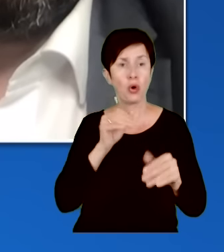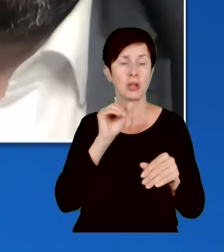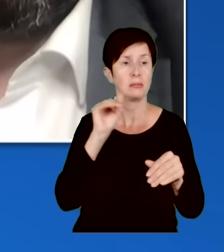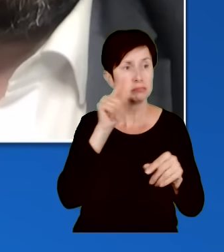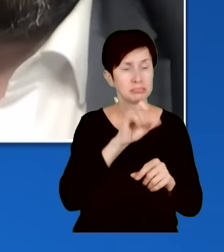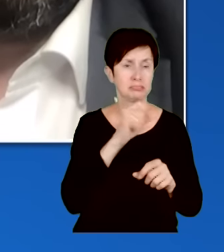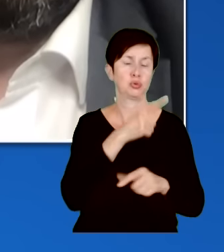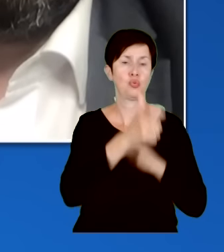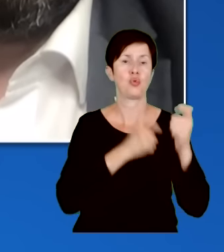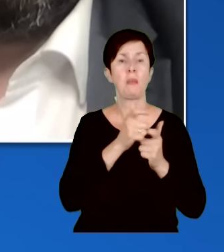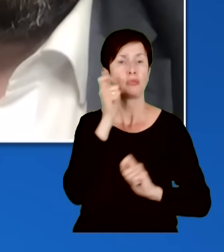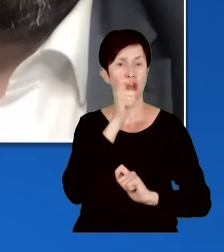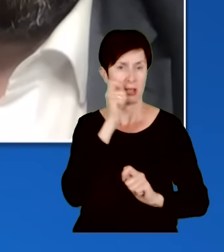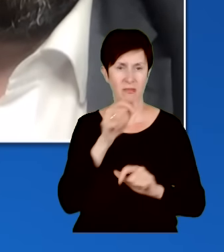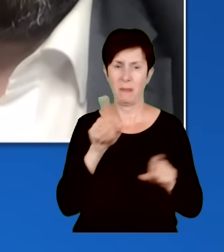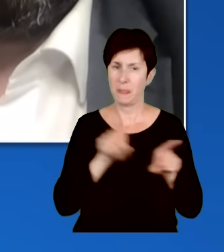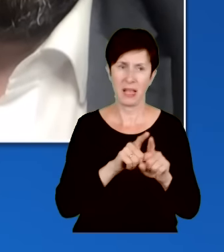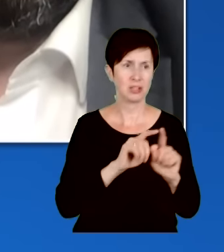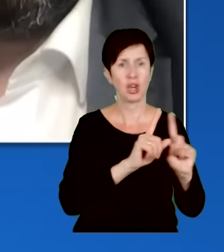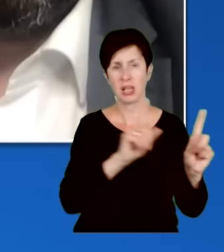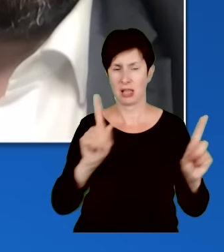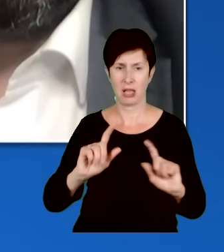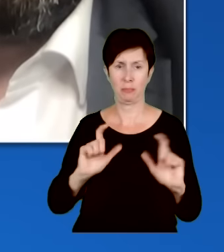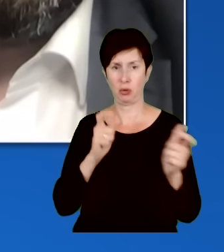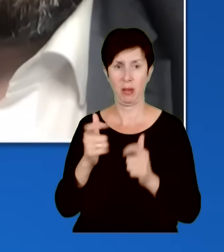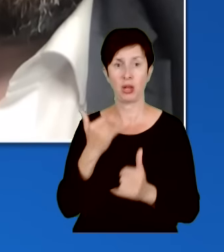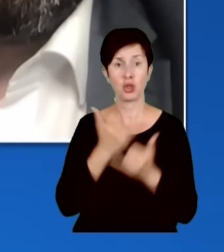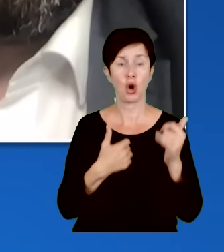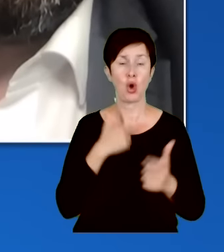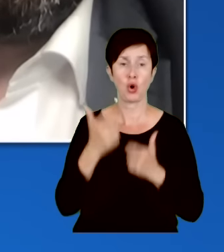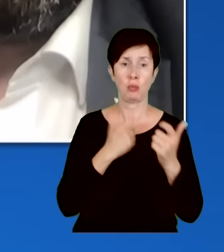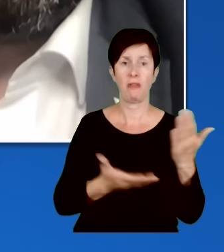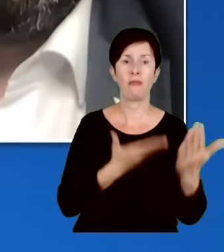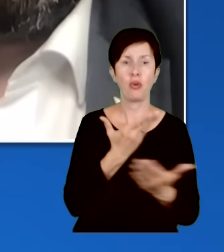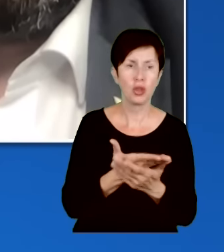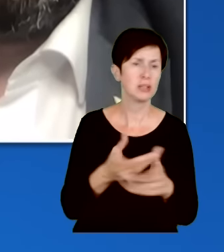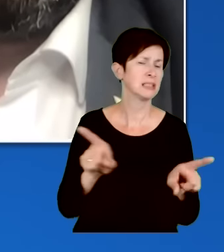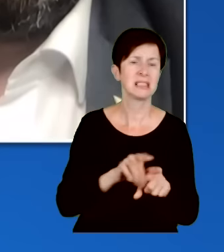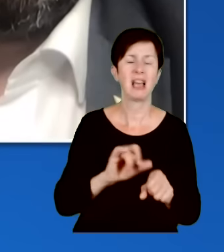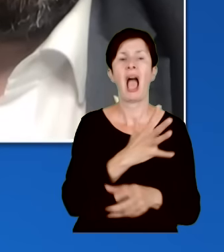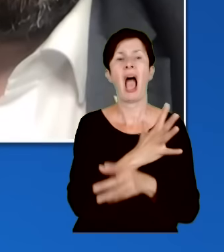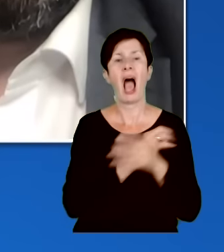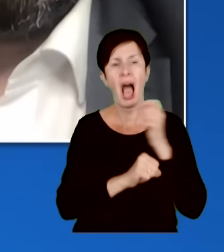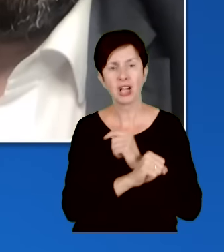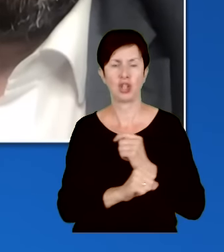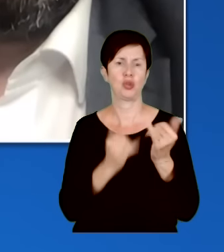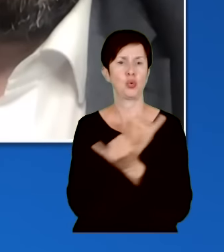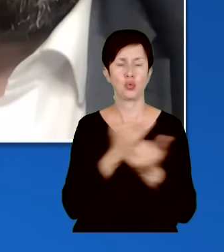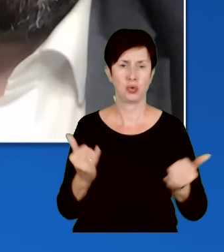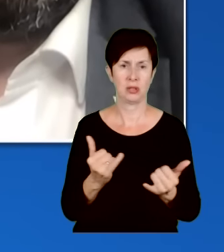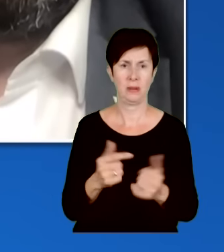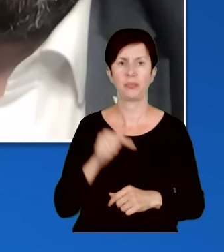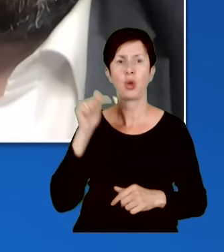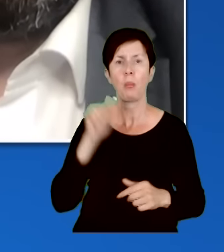Podobnie jest w wielu innych przypadkach kiedy wnioskuje się o areszt lub inny środek zapobiegawczy musi